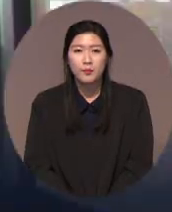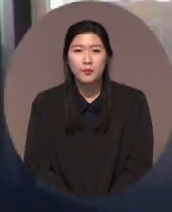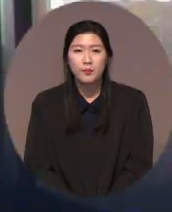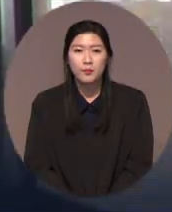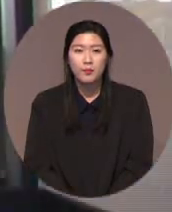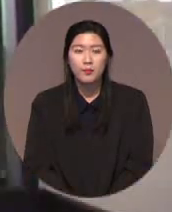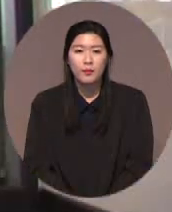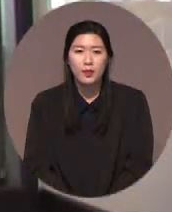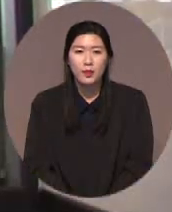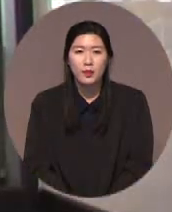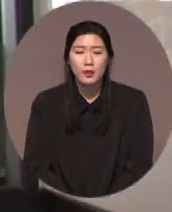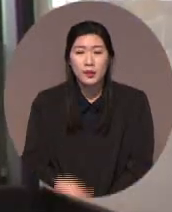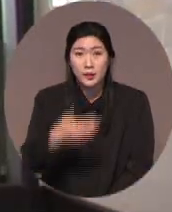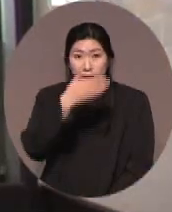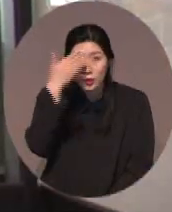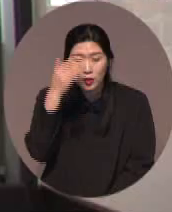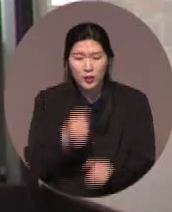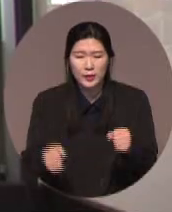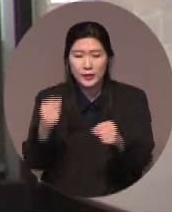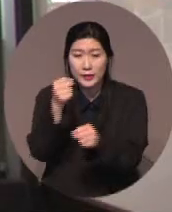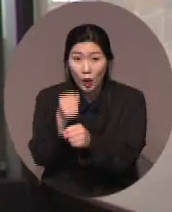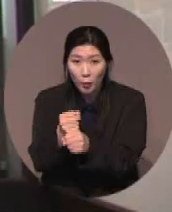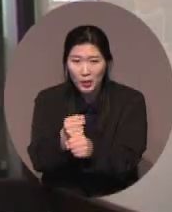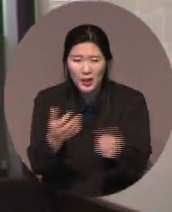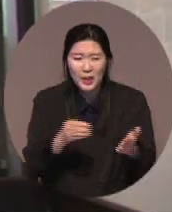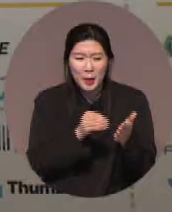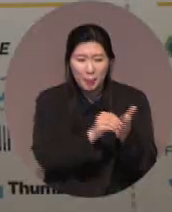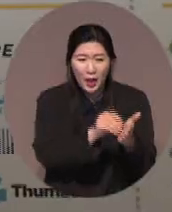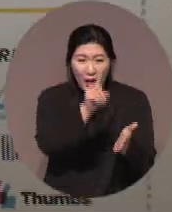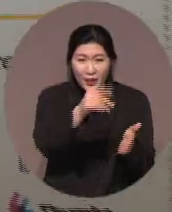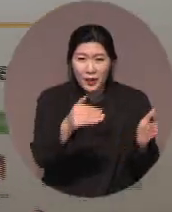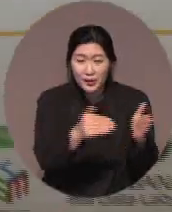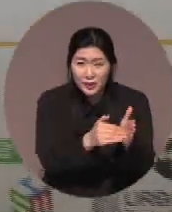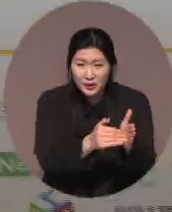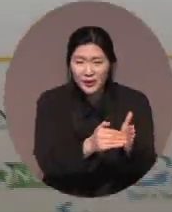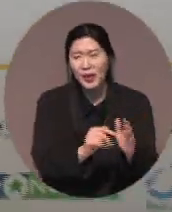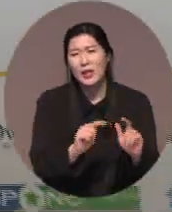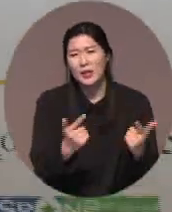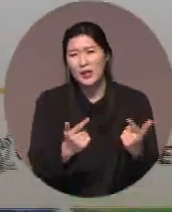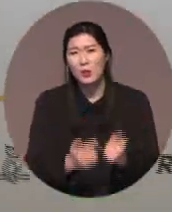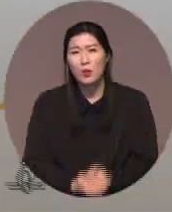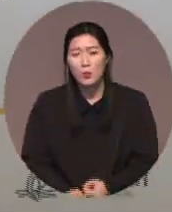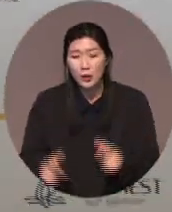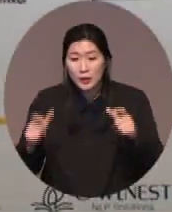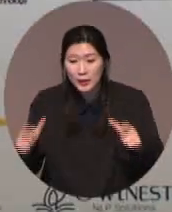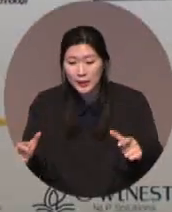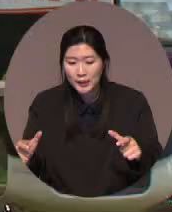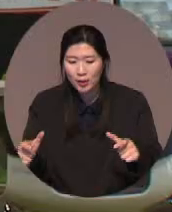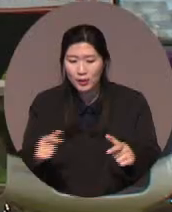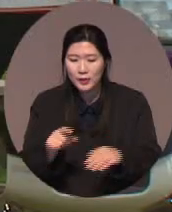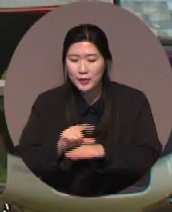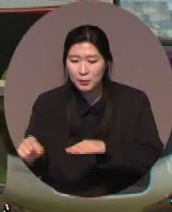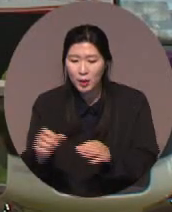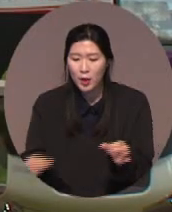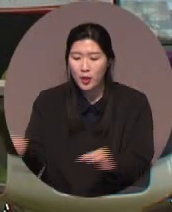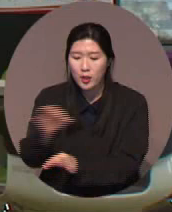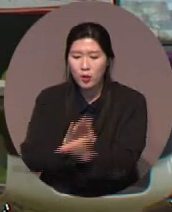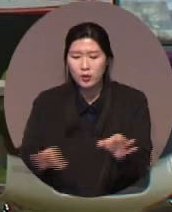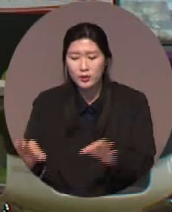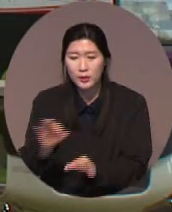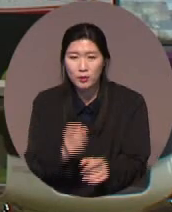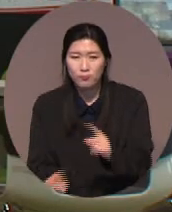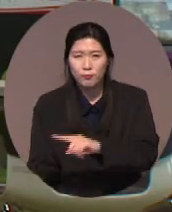있습니다. 청년 창업은 단순 취업의 대체제에 그치는 것이 아니라 지역 경제 활성화를 견인할 수 있다는